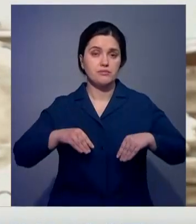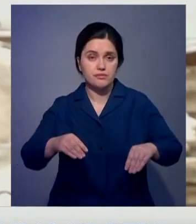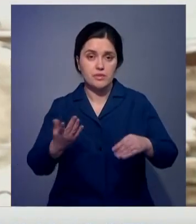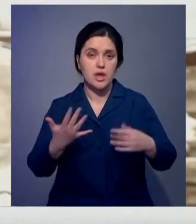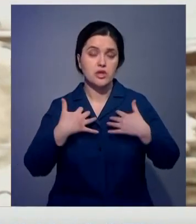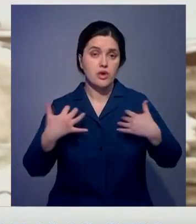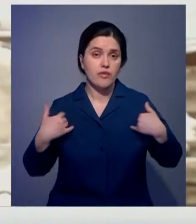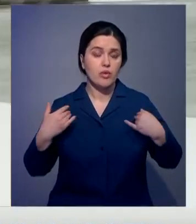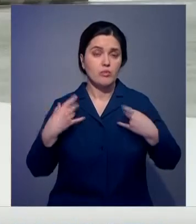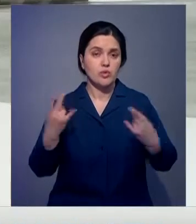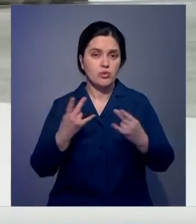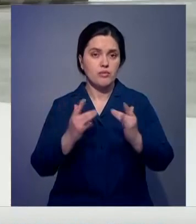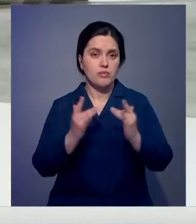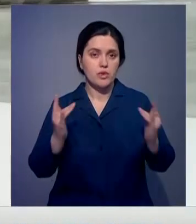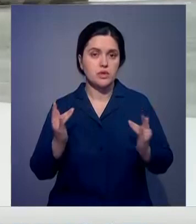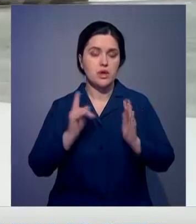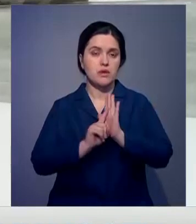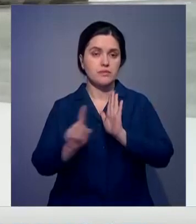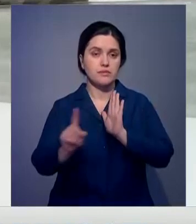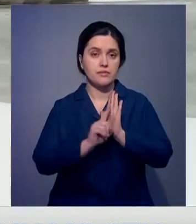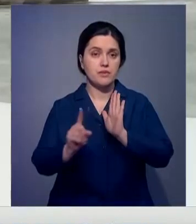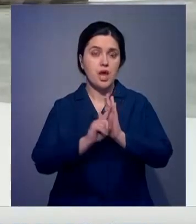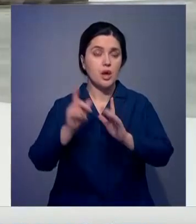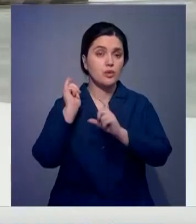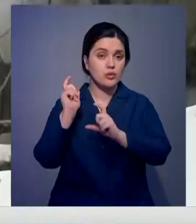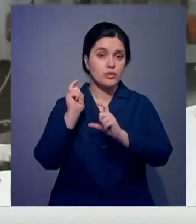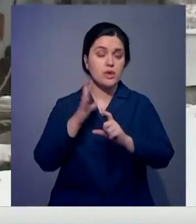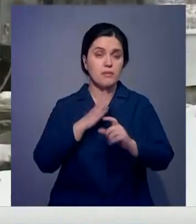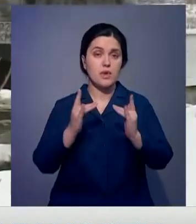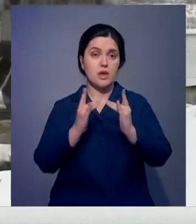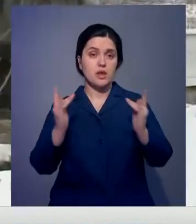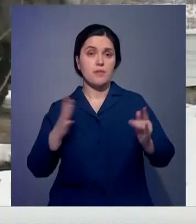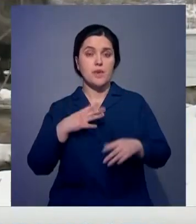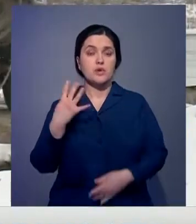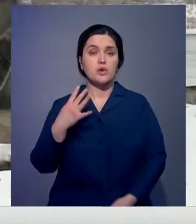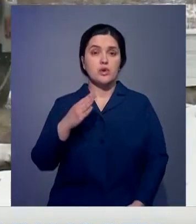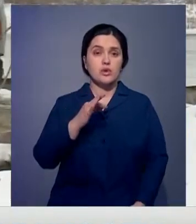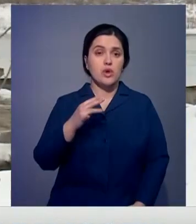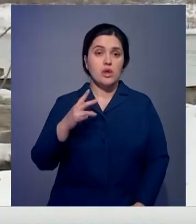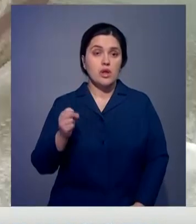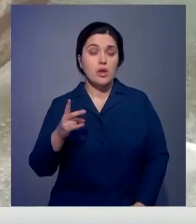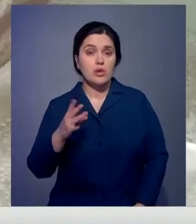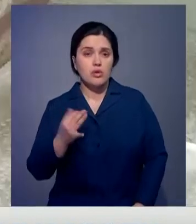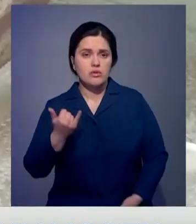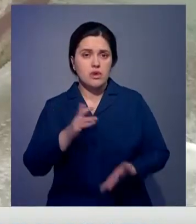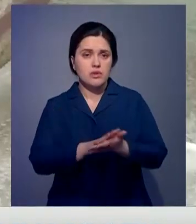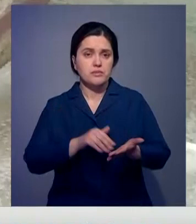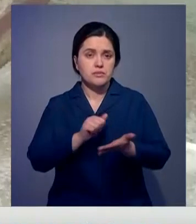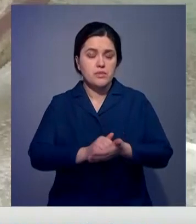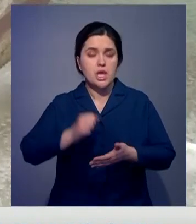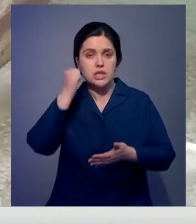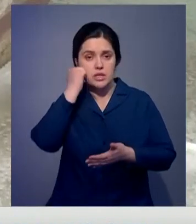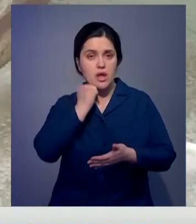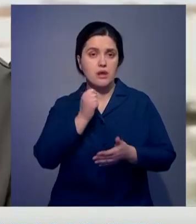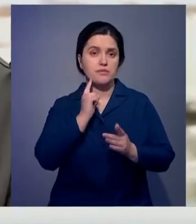Поэтому мост необходим. В свое время грузоподъем с этого моста равнялся 40 тоннам, однако конструкции износились, говорят